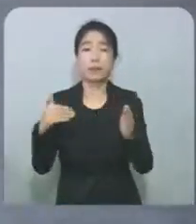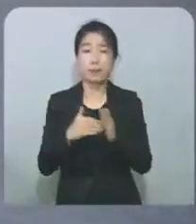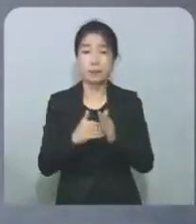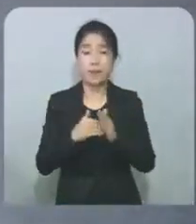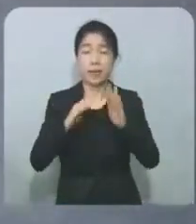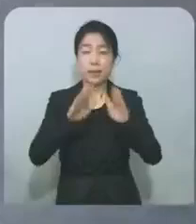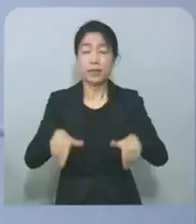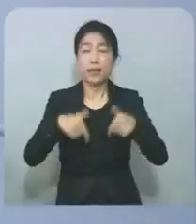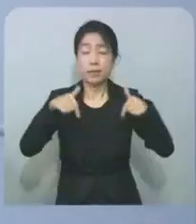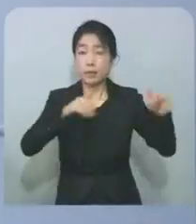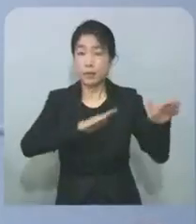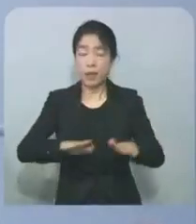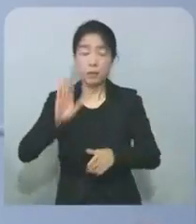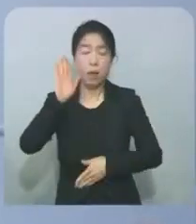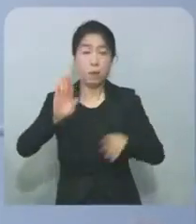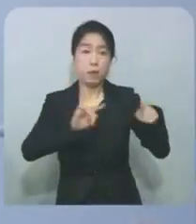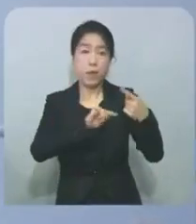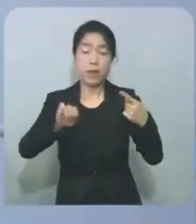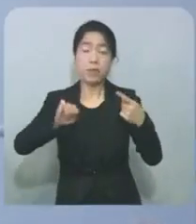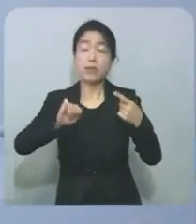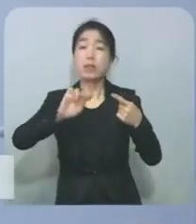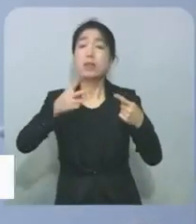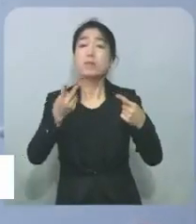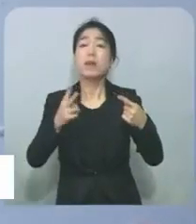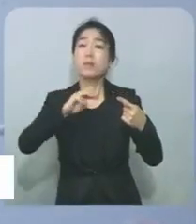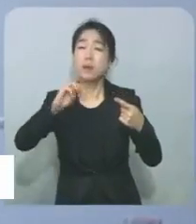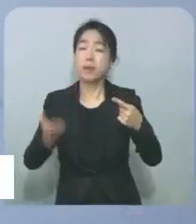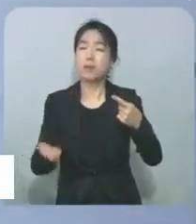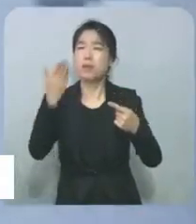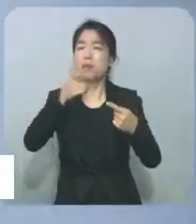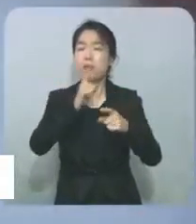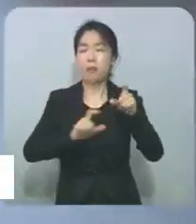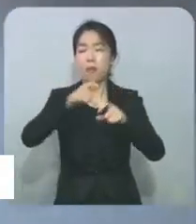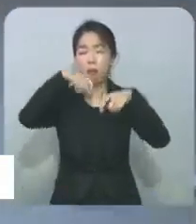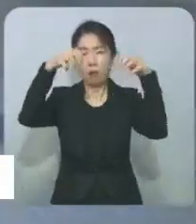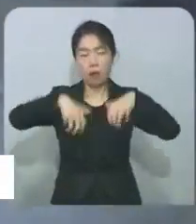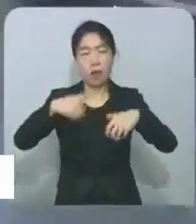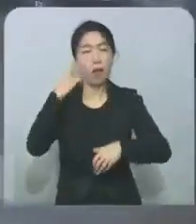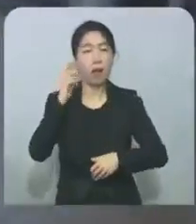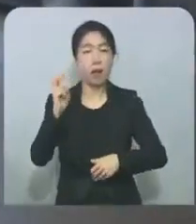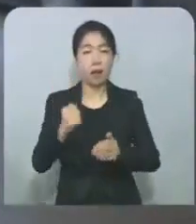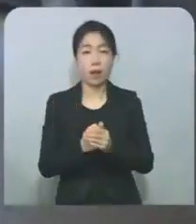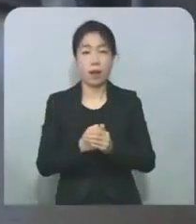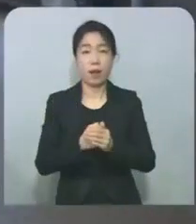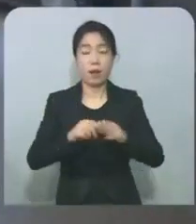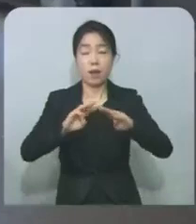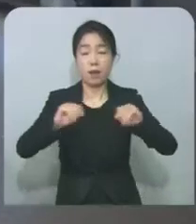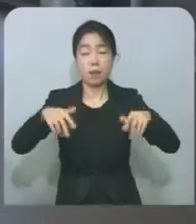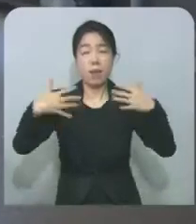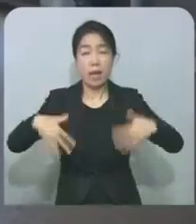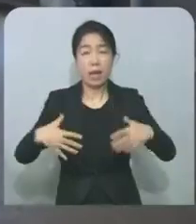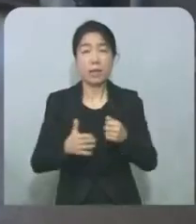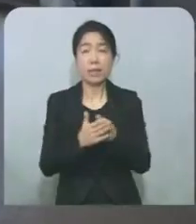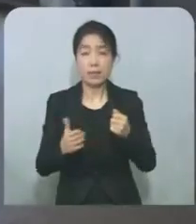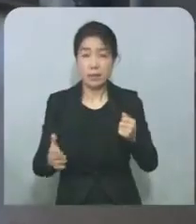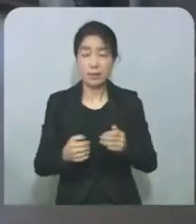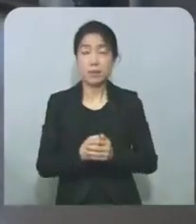서남부 지역에는 앞으로도 100에서 200mm 이상의 장맛비가 더 내릴 것으로 보입니다. 지반이